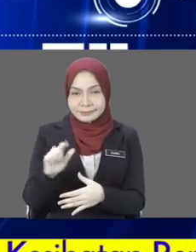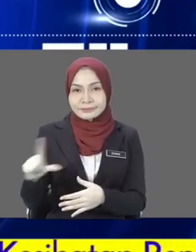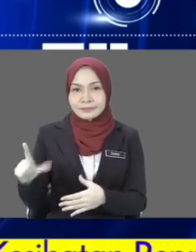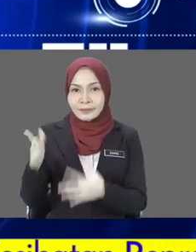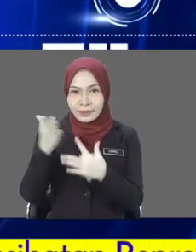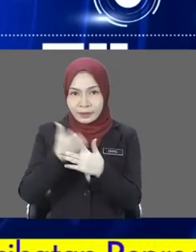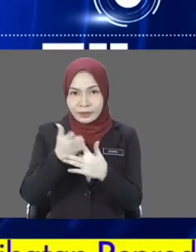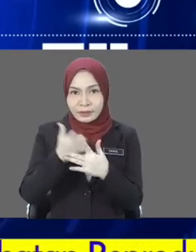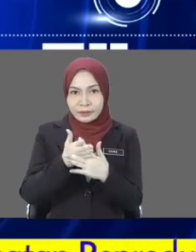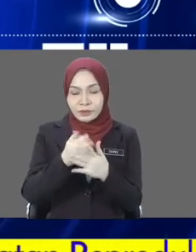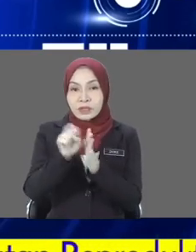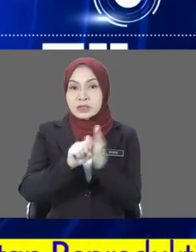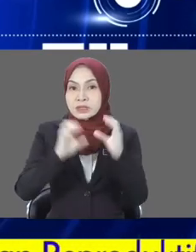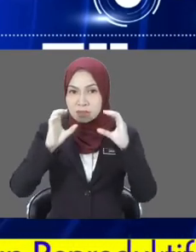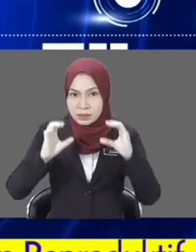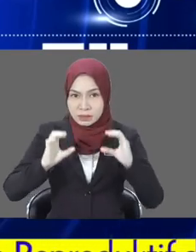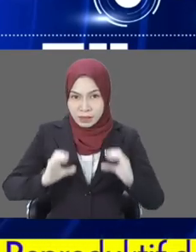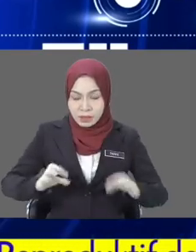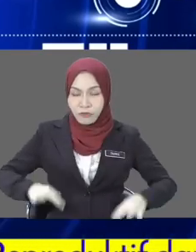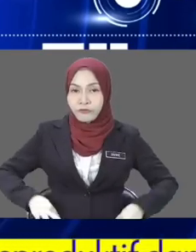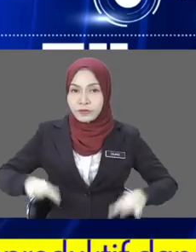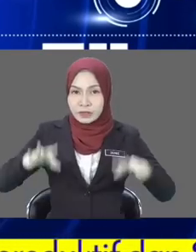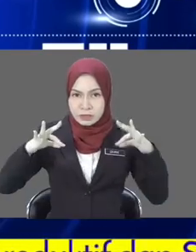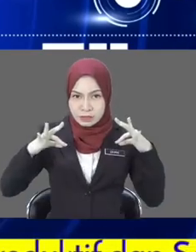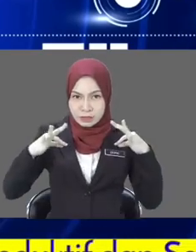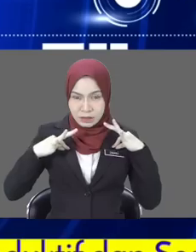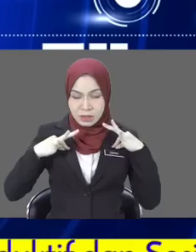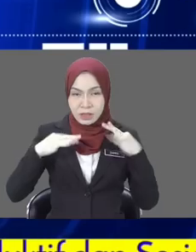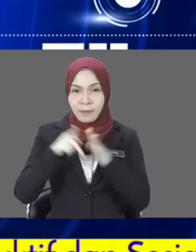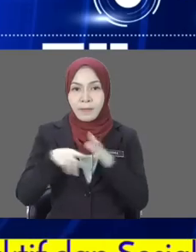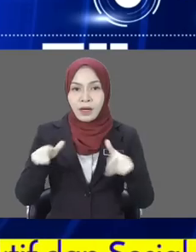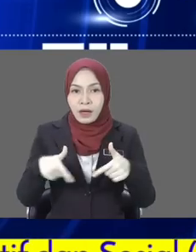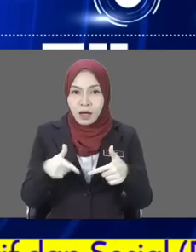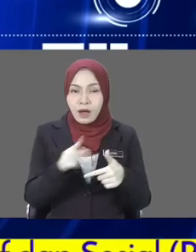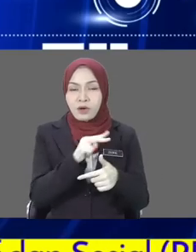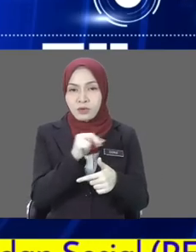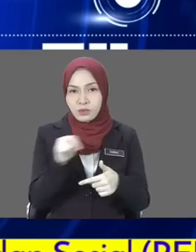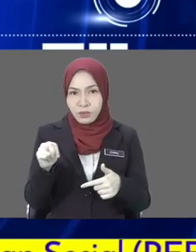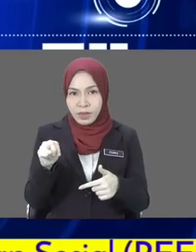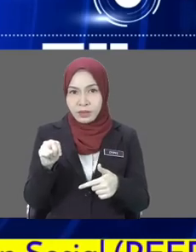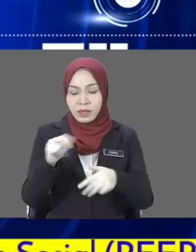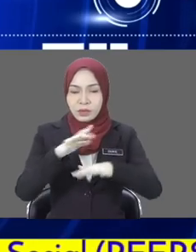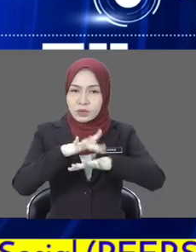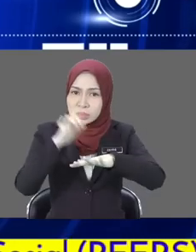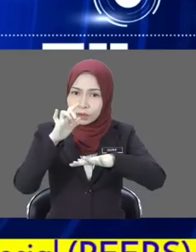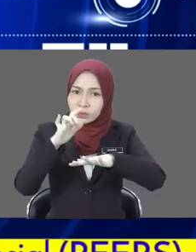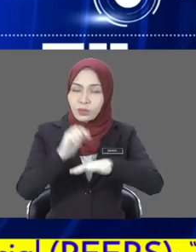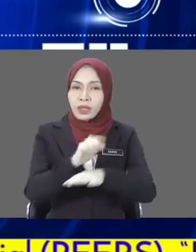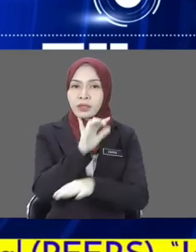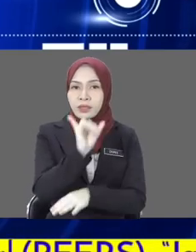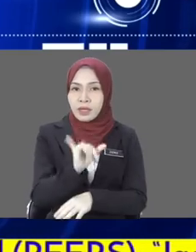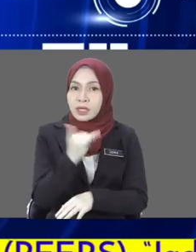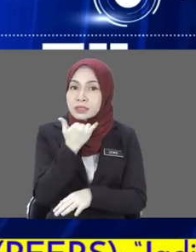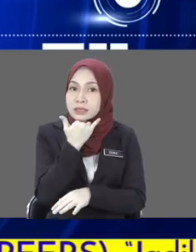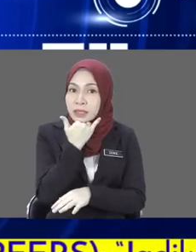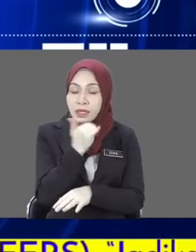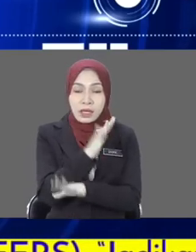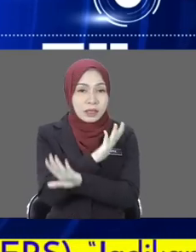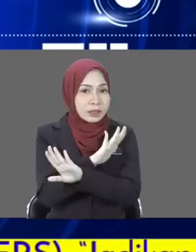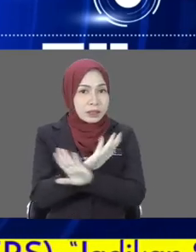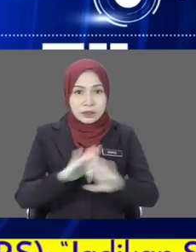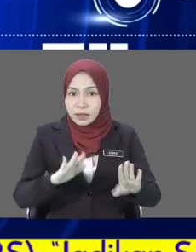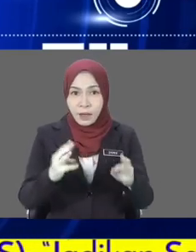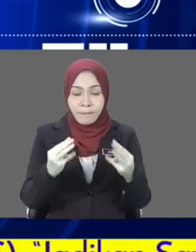gangguan secara fisikal yang mana perlakuan melibatkan sentuhan yang tidak diingini contohnya perlakuan seseorang yang tidak